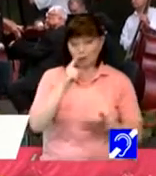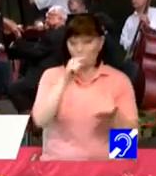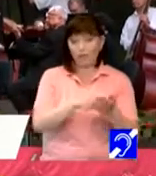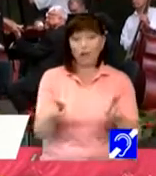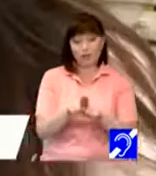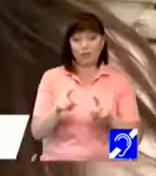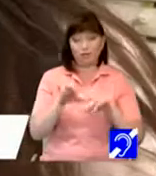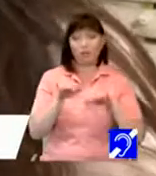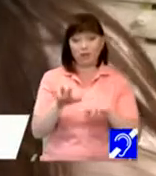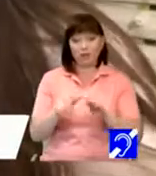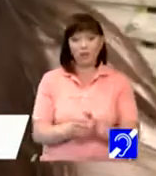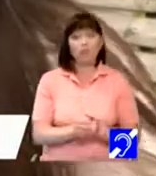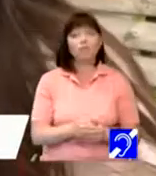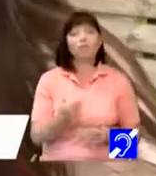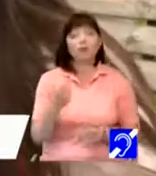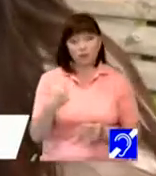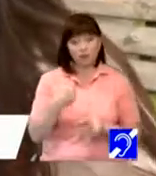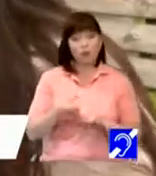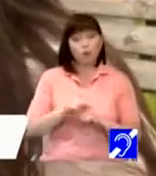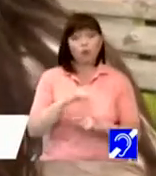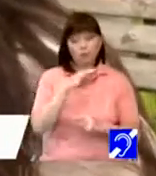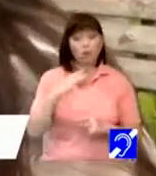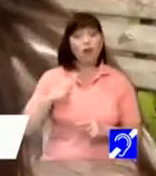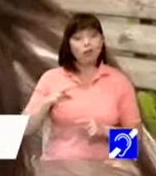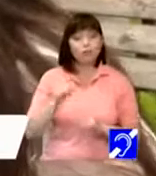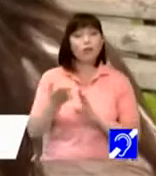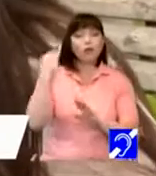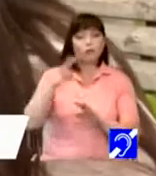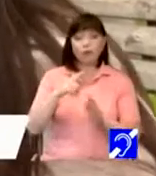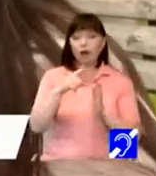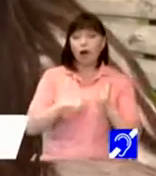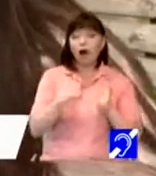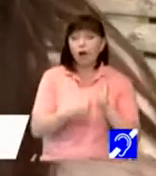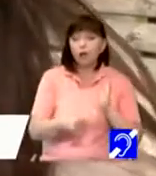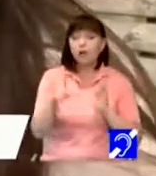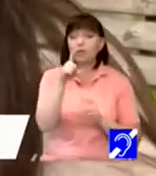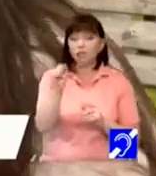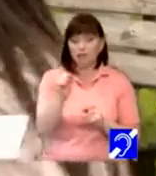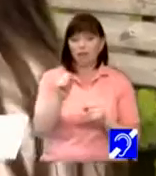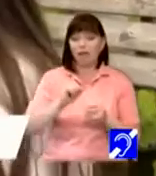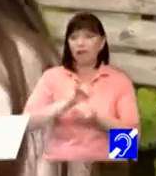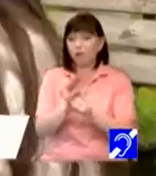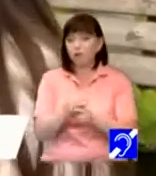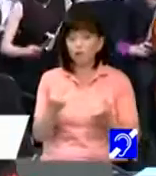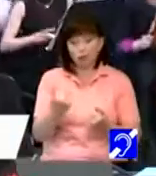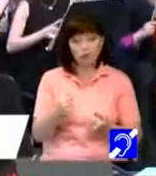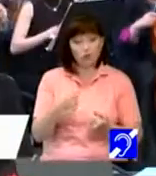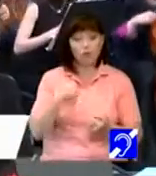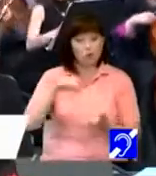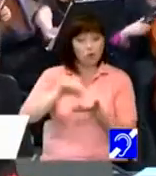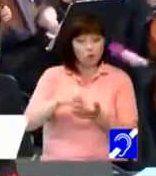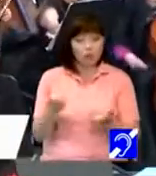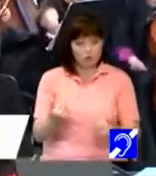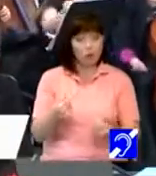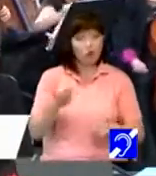așteptat, știu că au mai fost câteva ediții anterioare care au fost anulate inclusiv din cauza pandemiei și suntem bucuroase să fim aici astăzi.